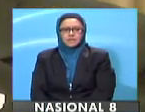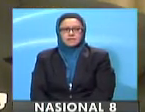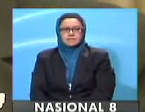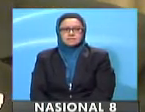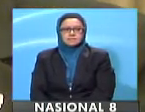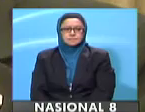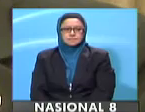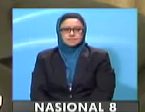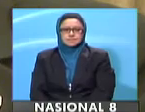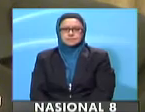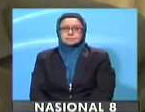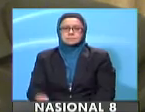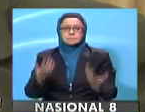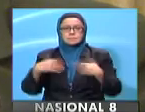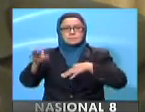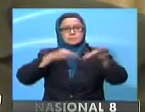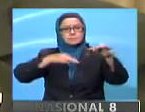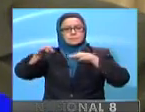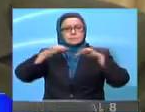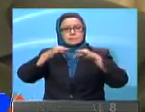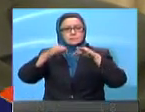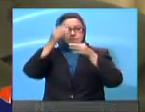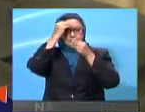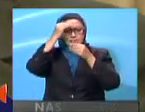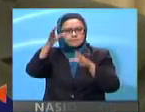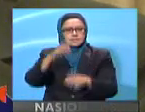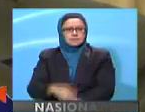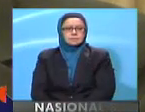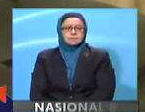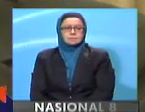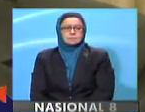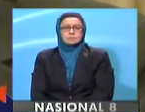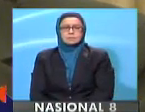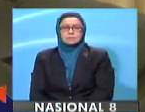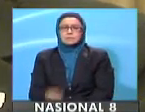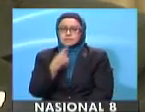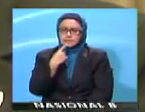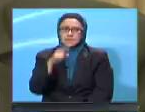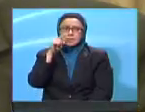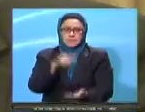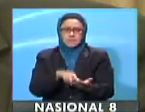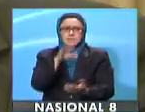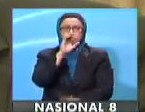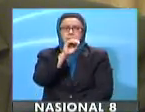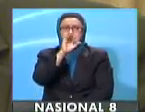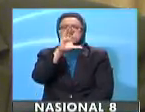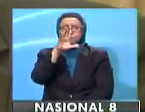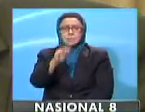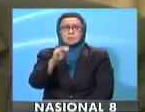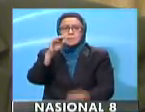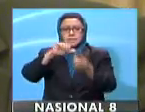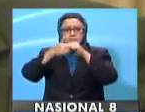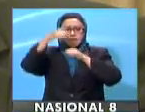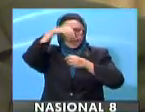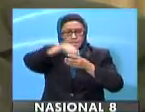Tunku Imran dah kasi jelas, dia kata, he's already said, this is OCM nya internal matter, it will be discussed later by the